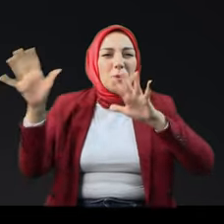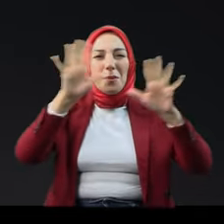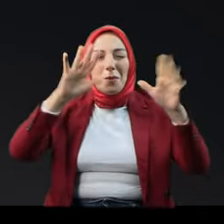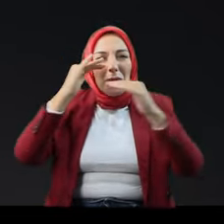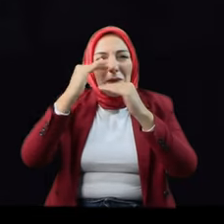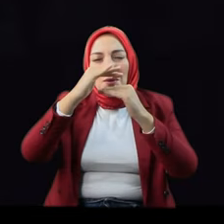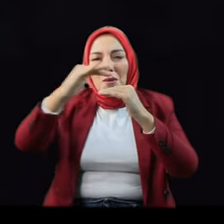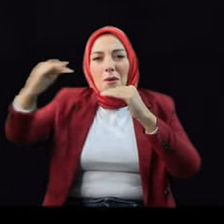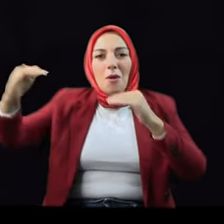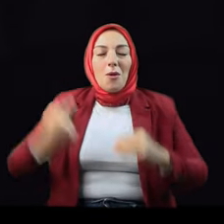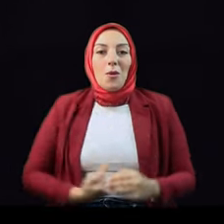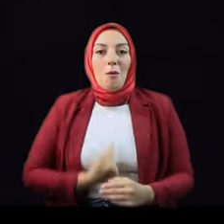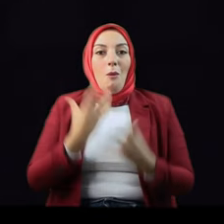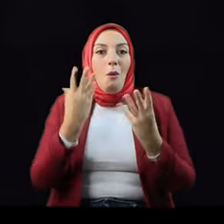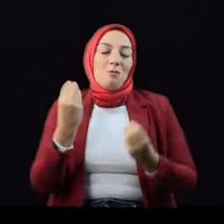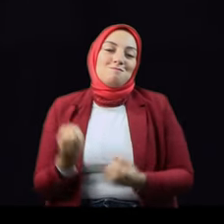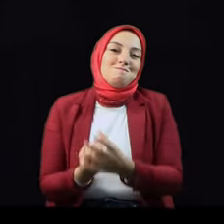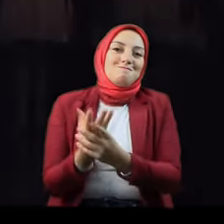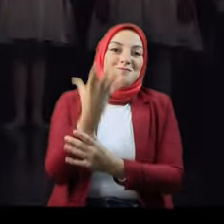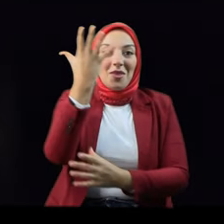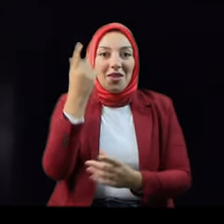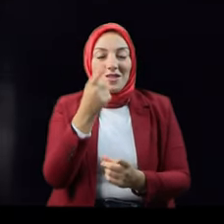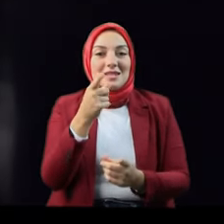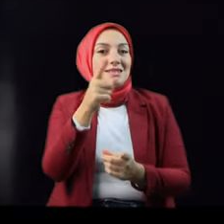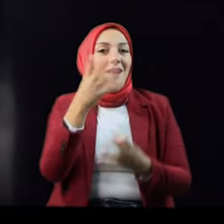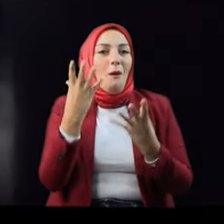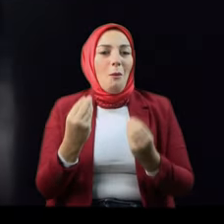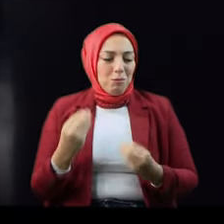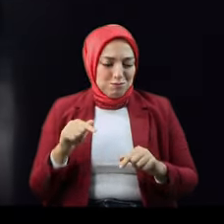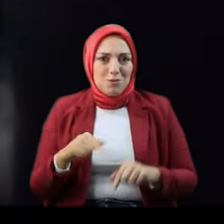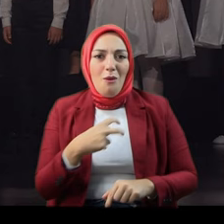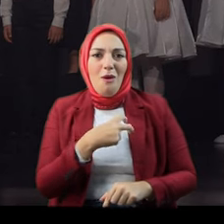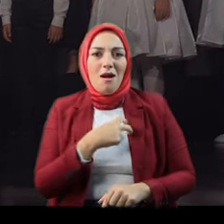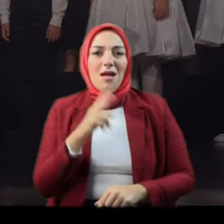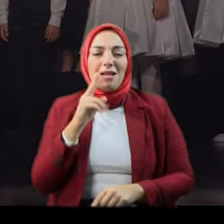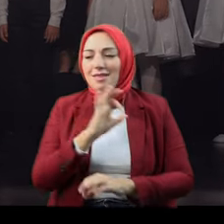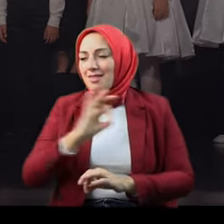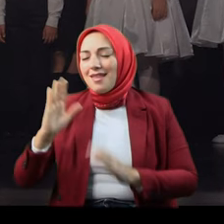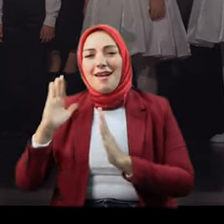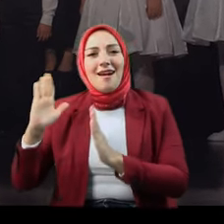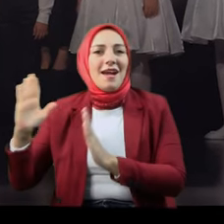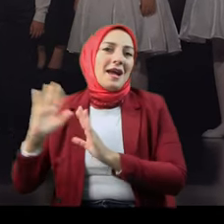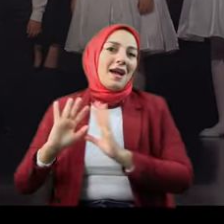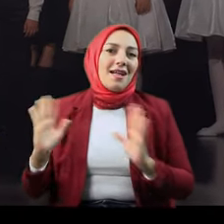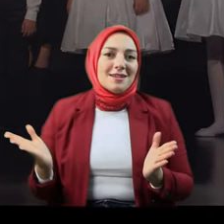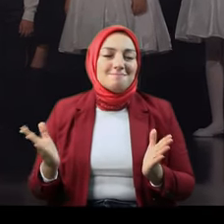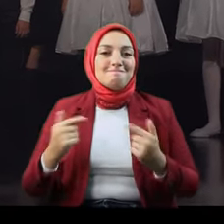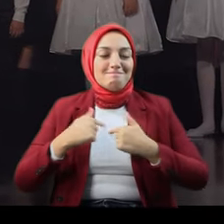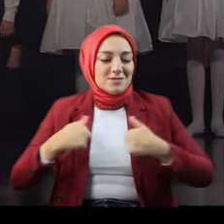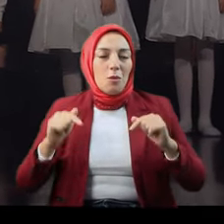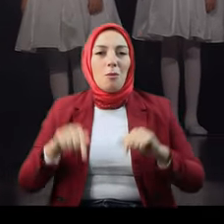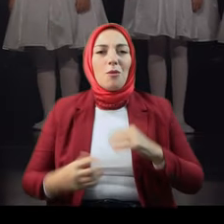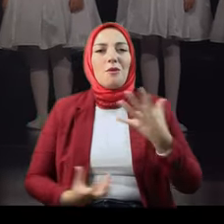ufuklardan Umut olup da doğdun sana olan bu aşk ebediyete kadar